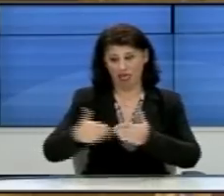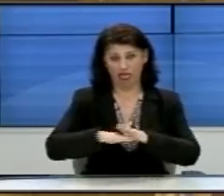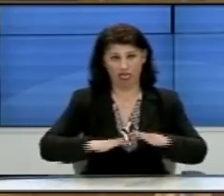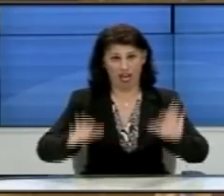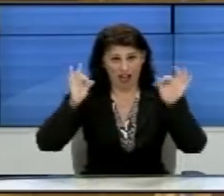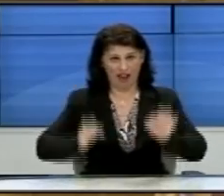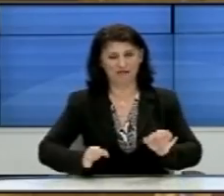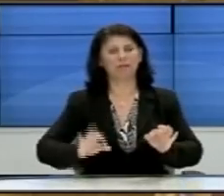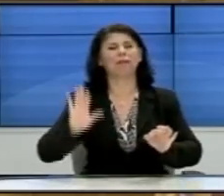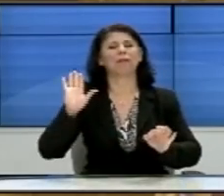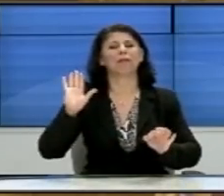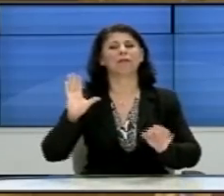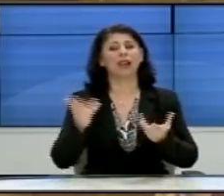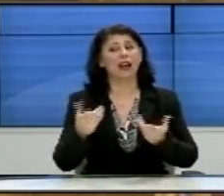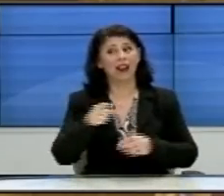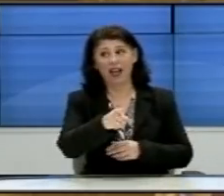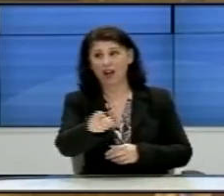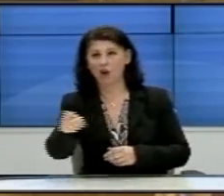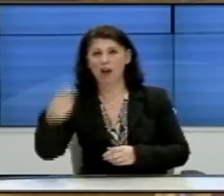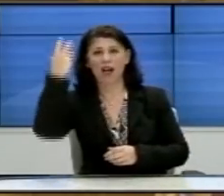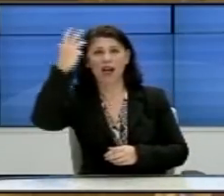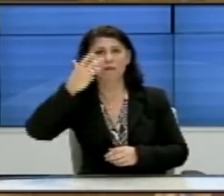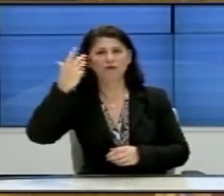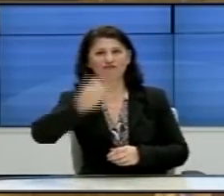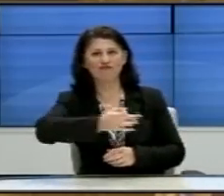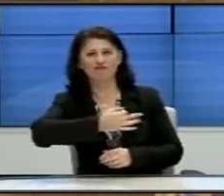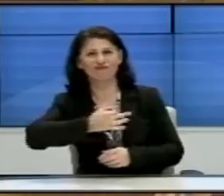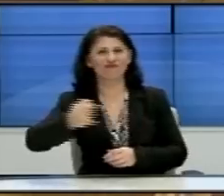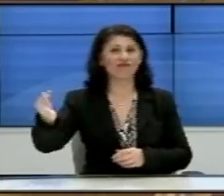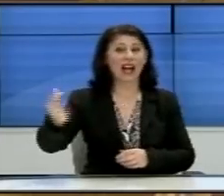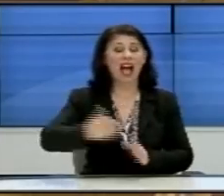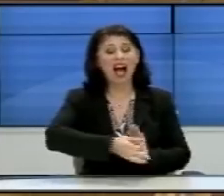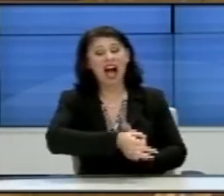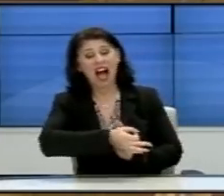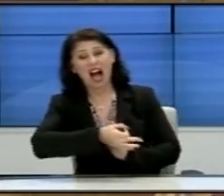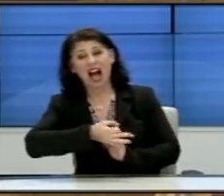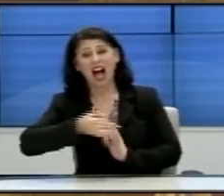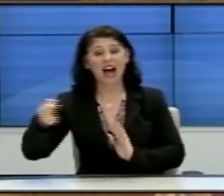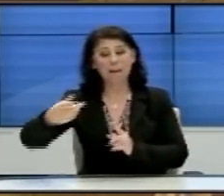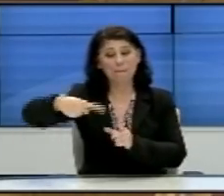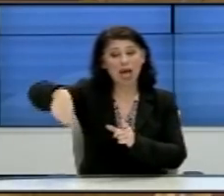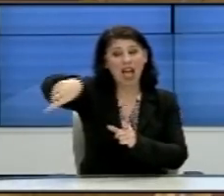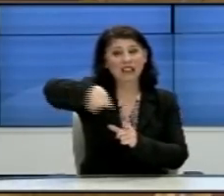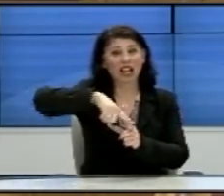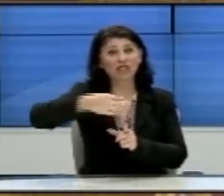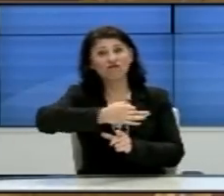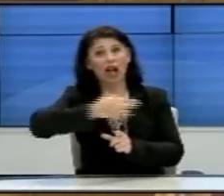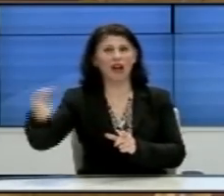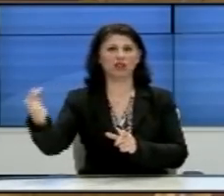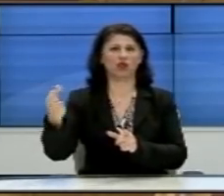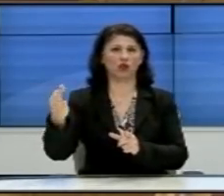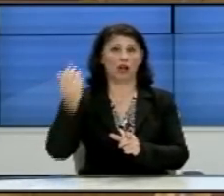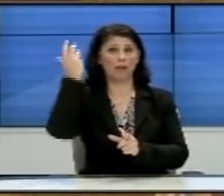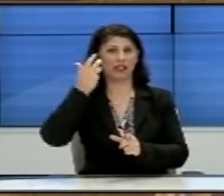τελικά έγιναν πολλά υποσχόμενοι επιστήμονες, άριστοι μεταξύ αρίστων. Δυστυχώς